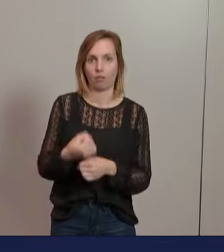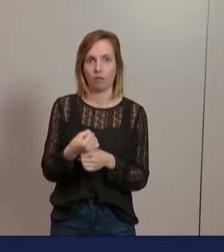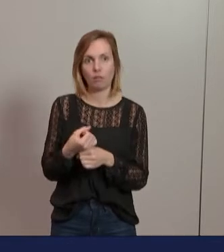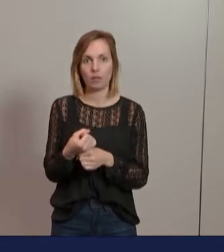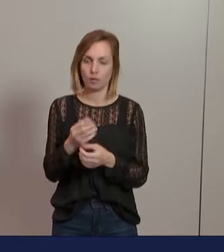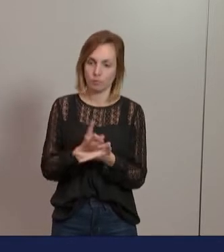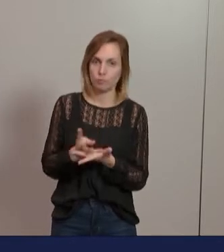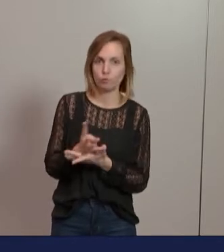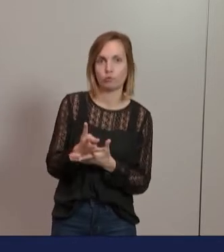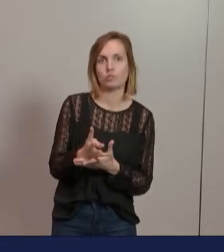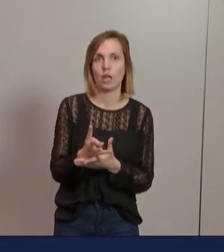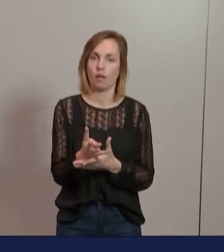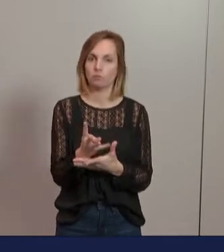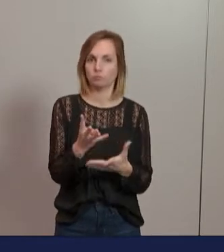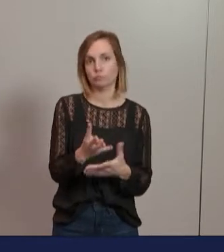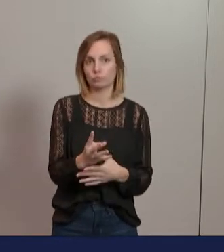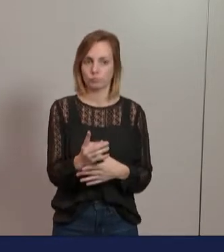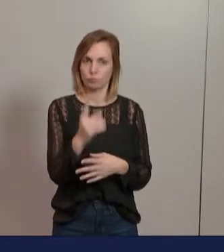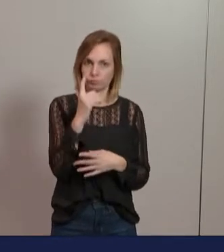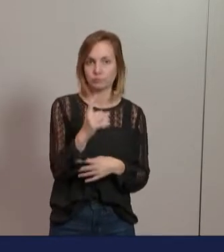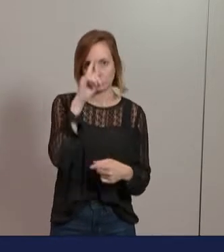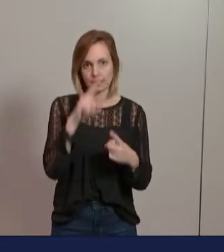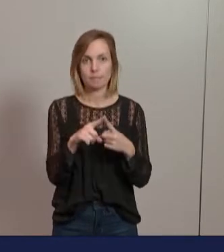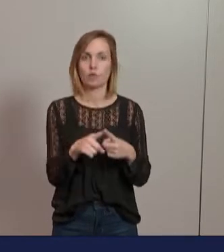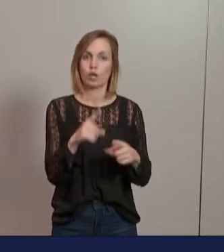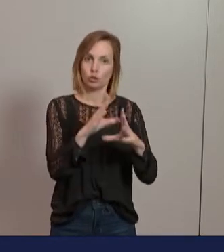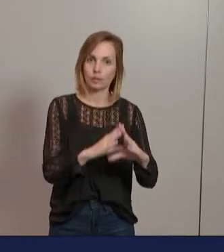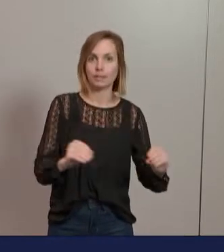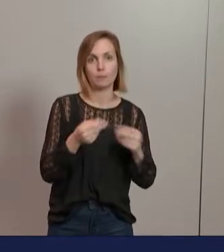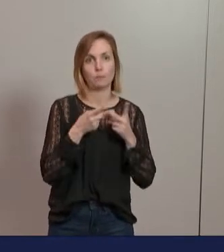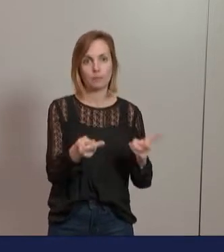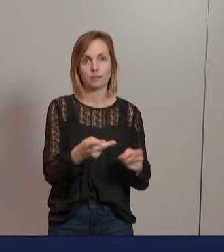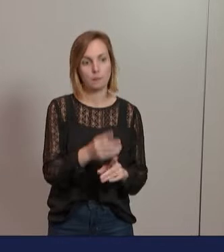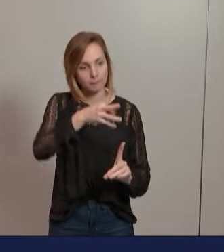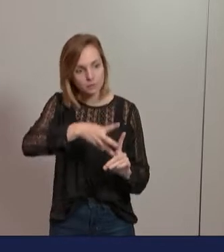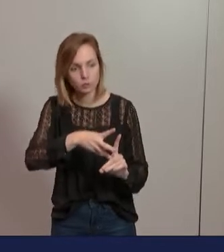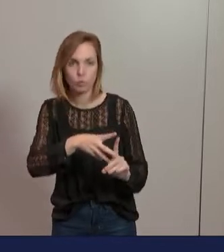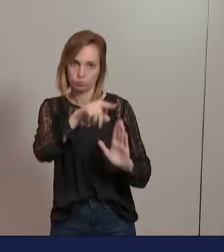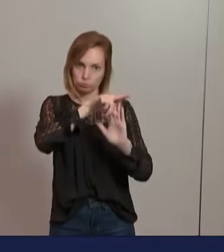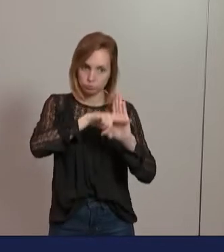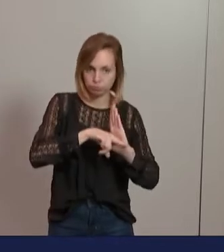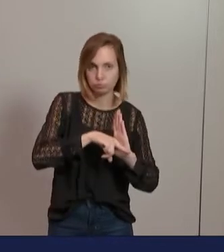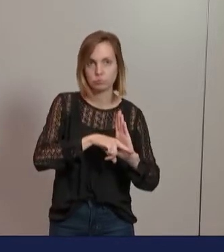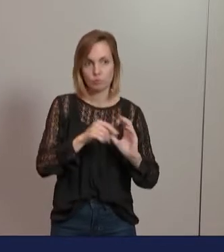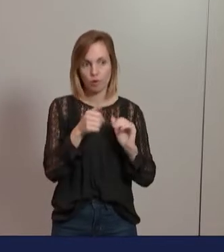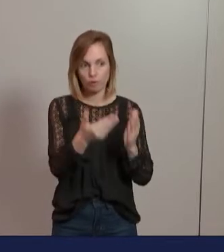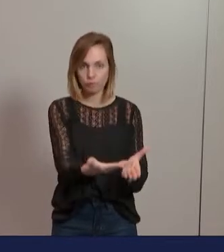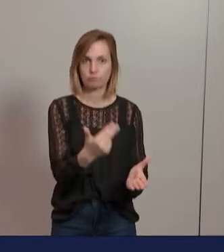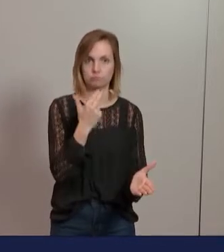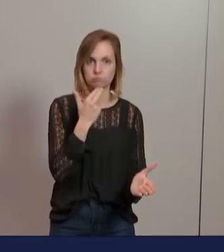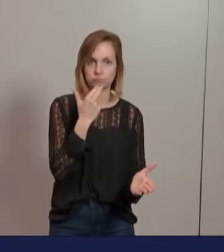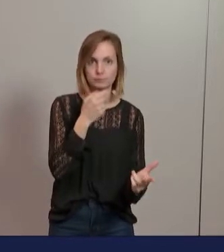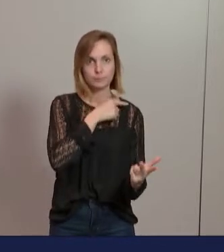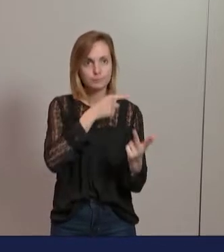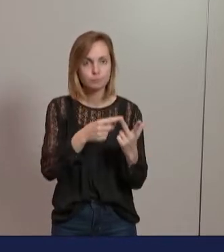son projet pour sa maison de la tranquillité publique. Nous fixerons ses missions, nous veillerons à offrir un accueil de qualité, nous